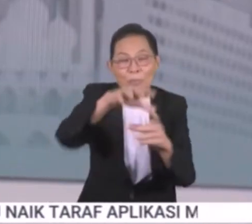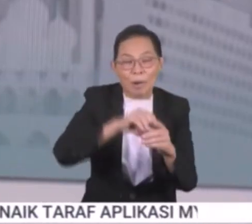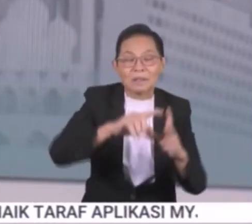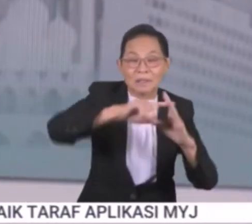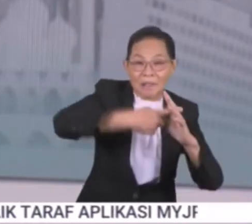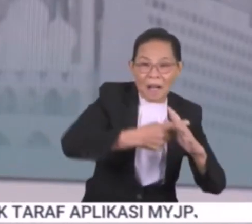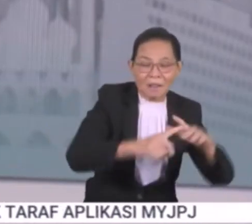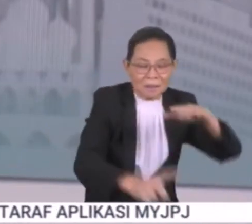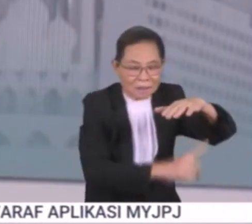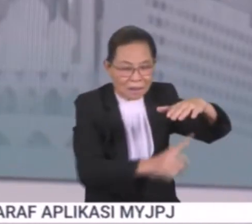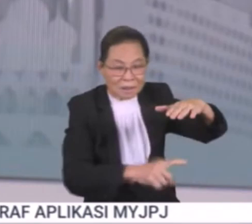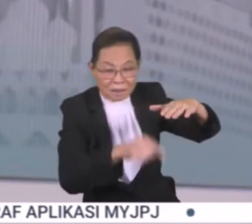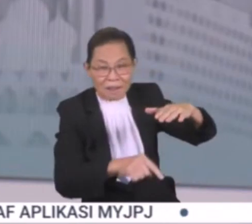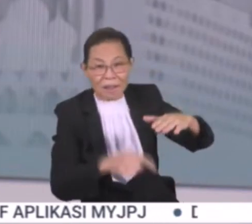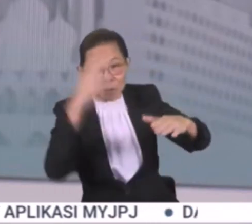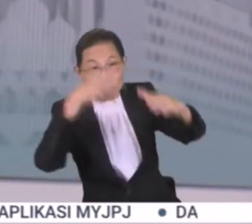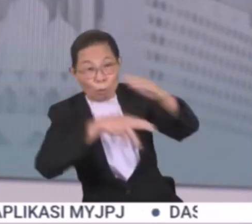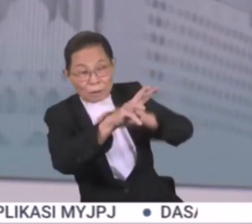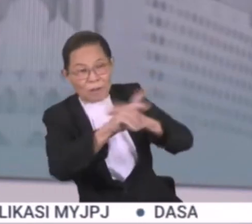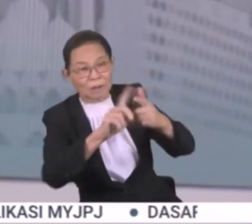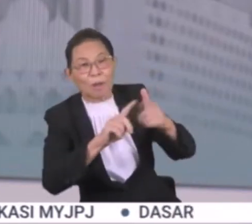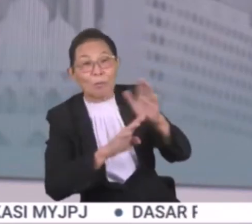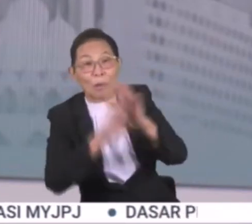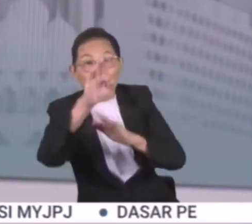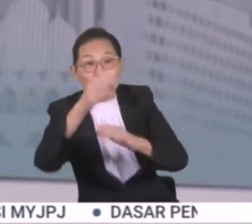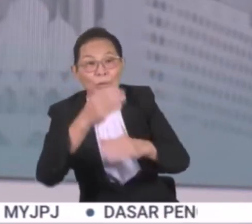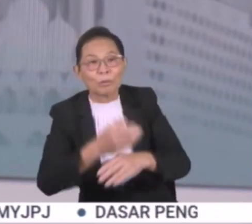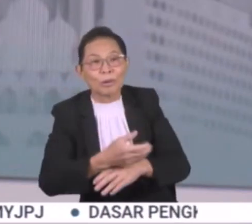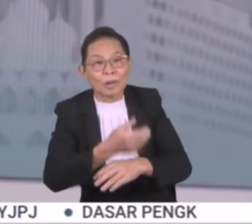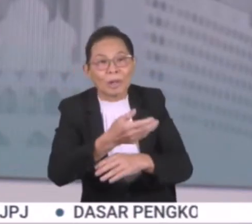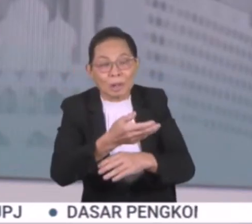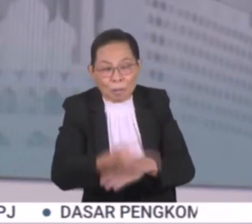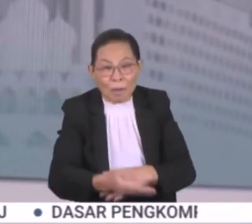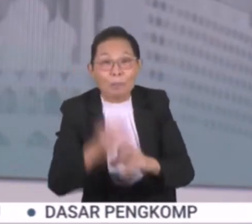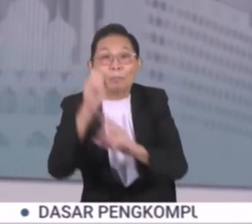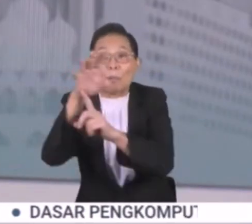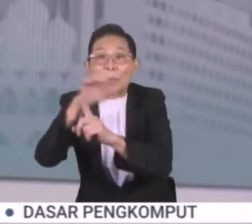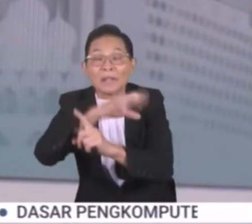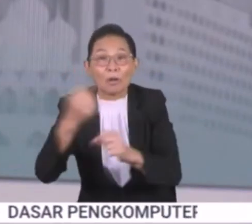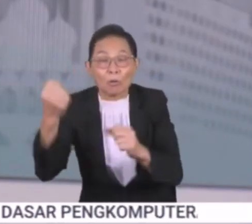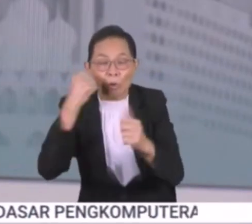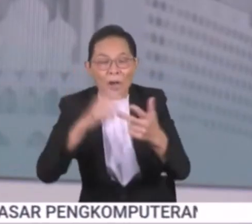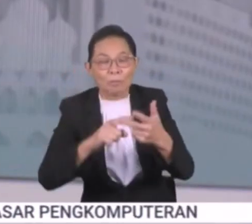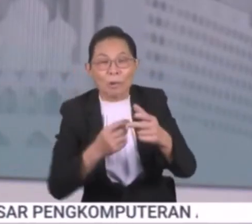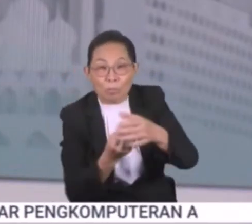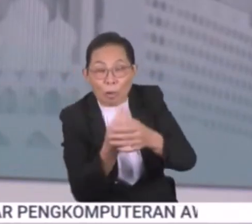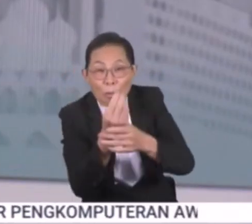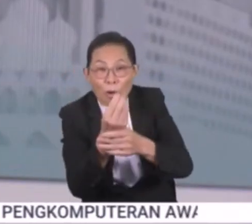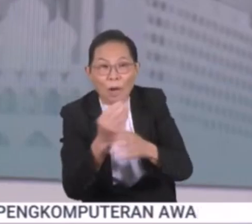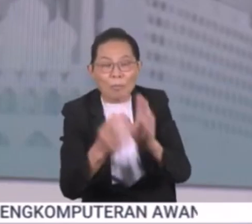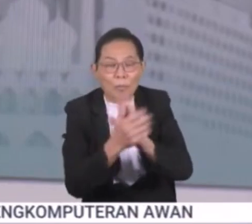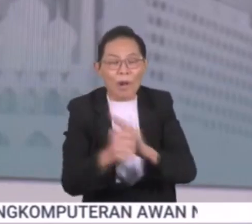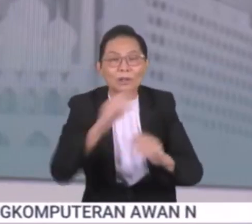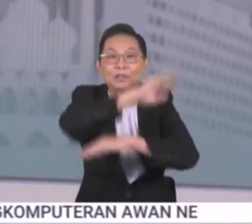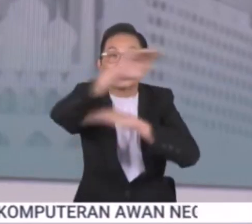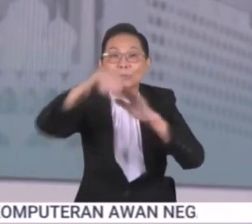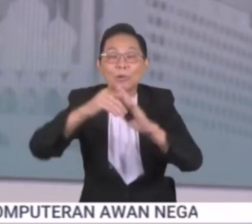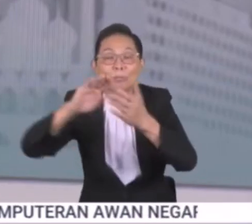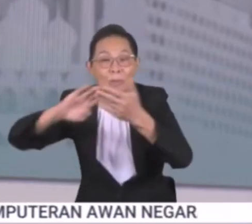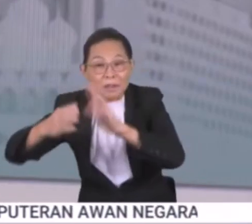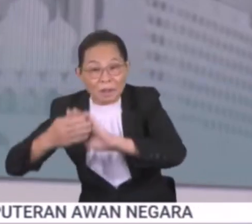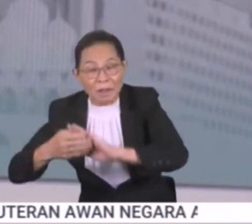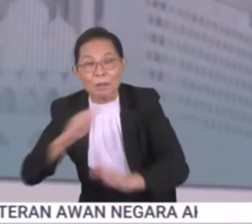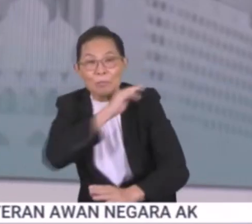melibatkan pelaksanaan dasar yang berwawasan, membangunkan infrastruktur yang mampan serta memupuk kemahiran di semua lapisan